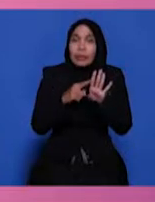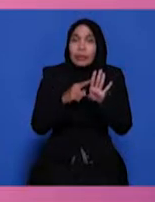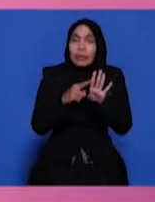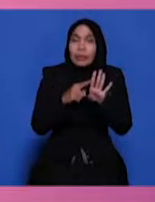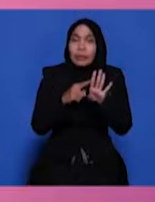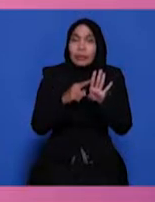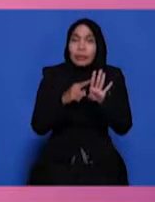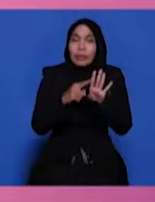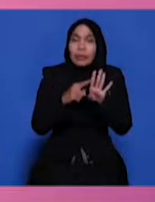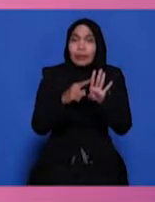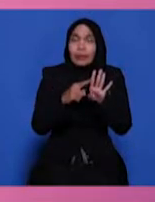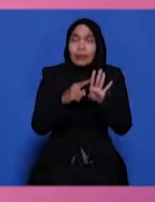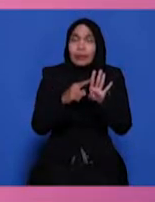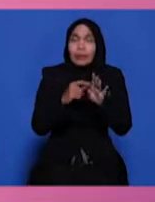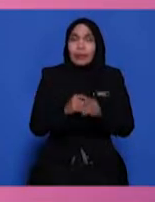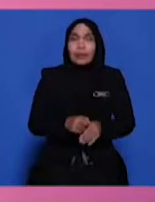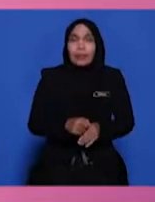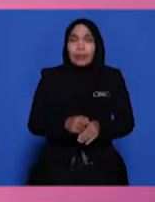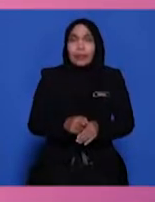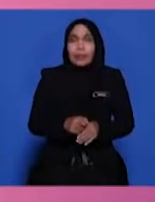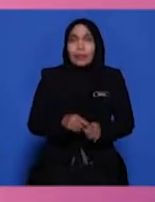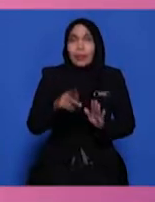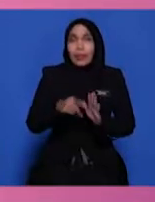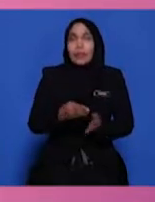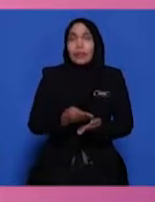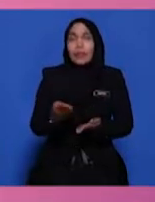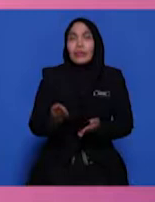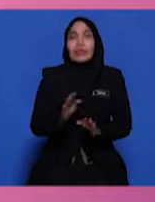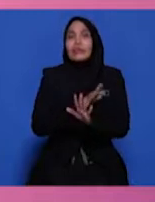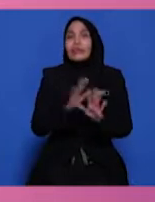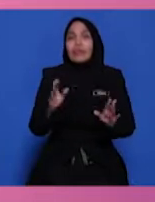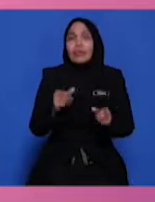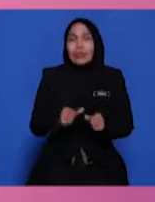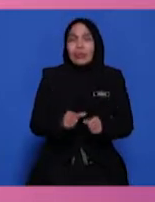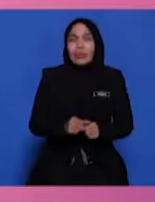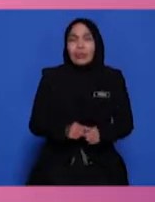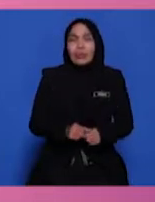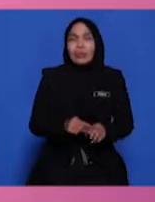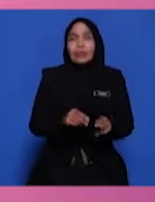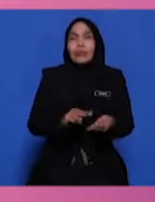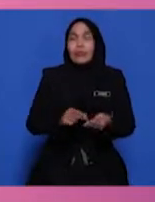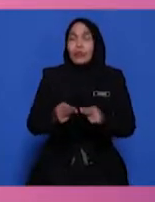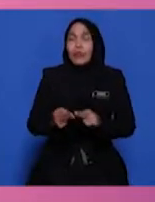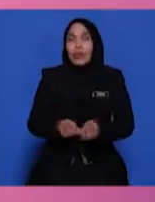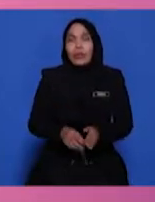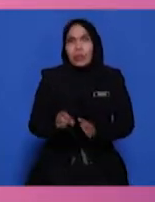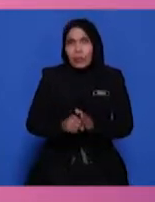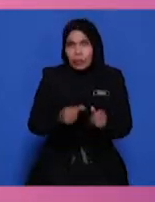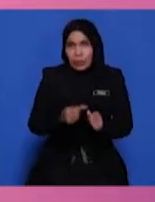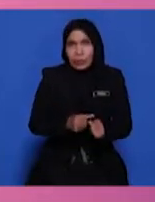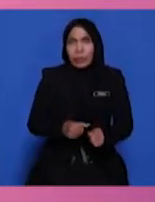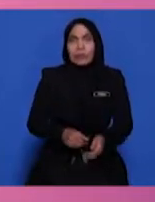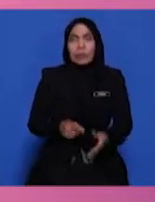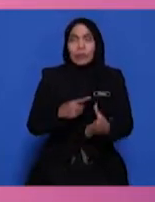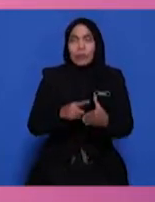dan bayaran kad kredit. Manakala perbelanjaan tidak tetap berubah setiap bulan mengikut